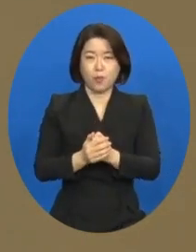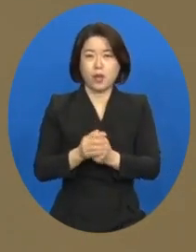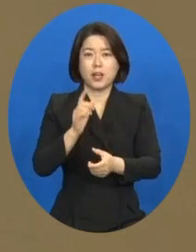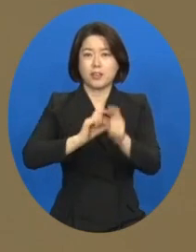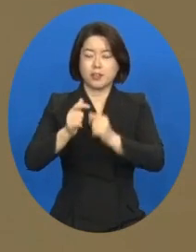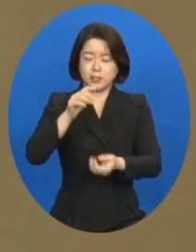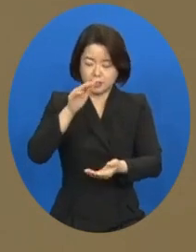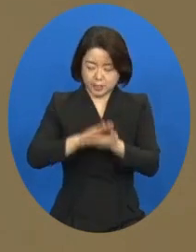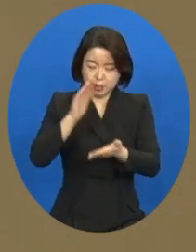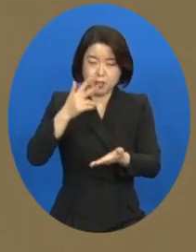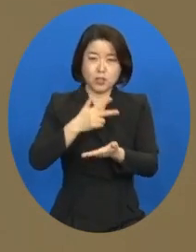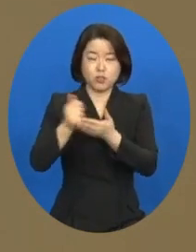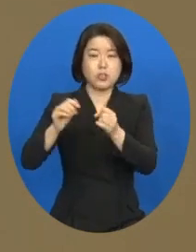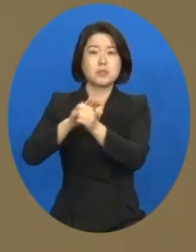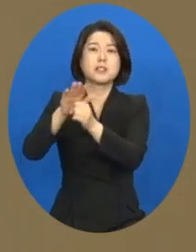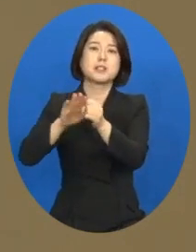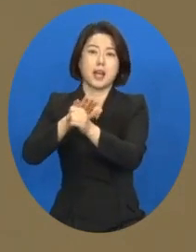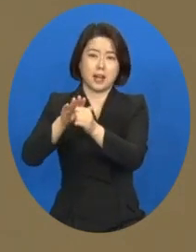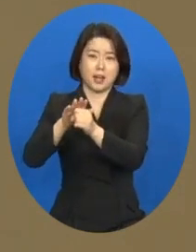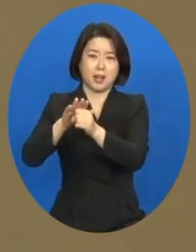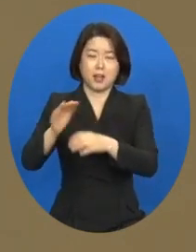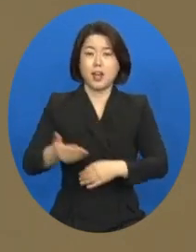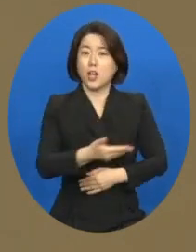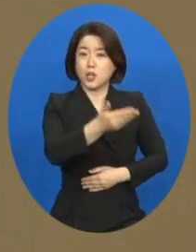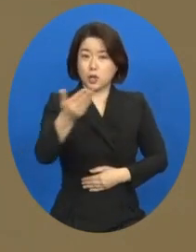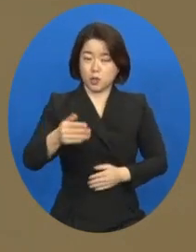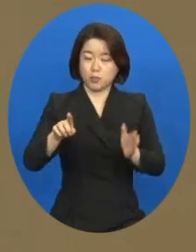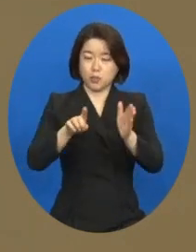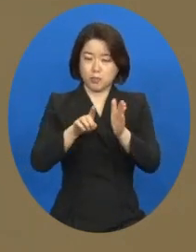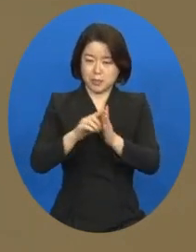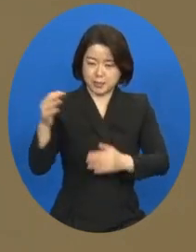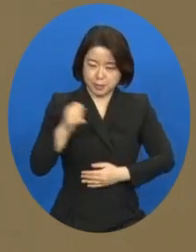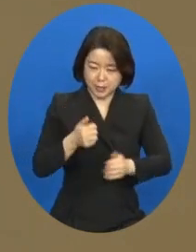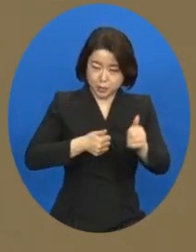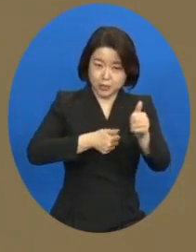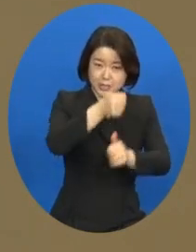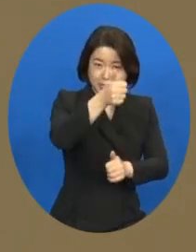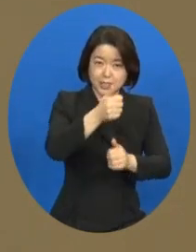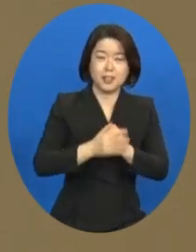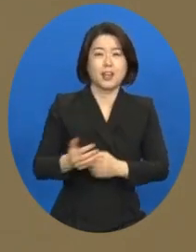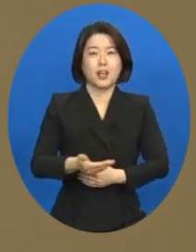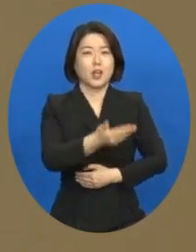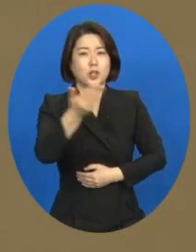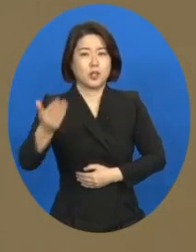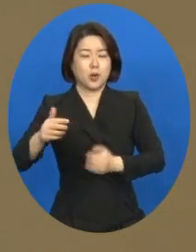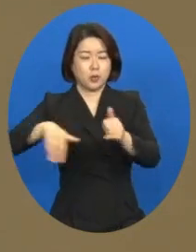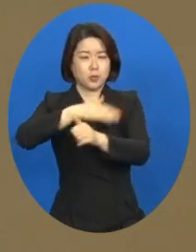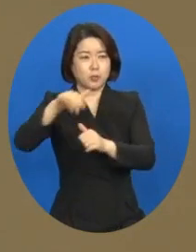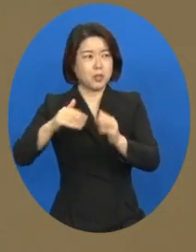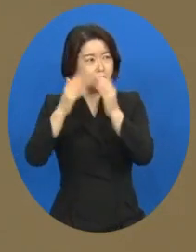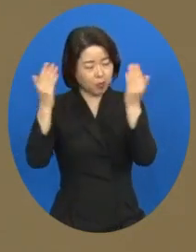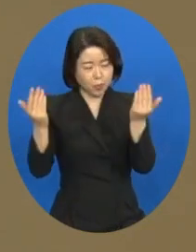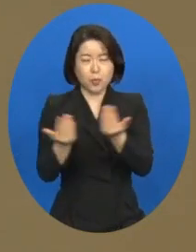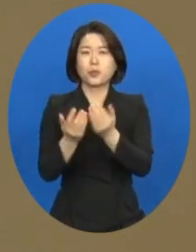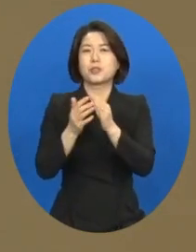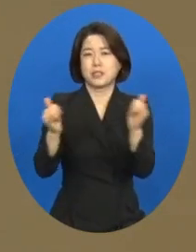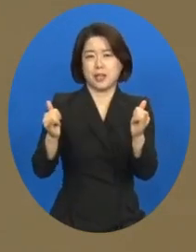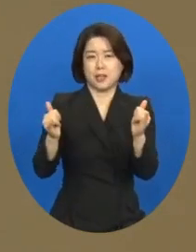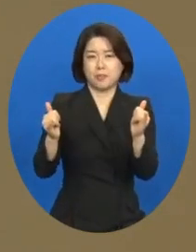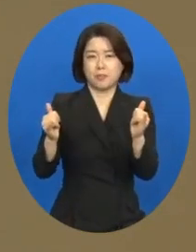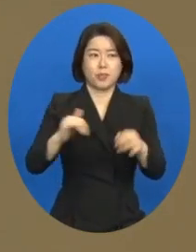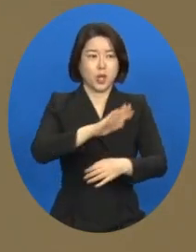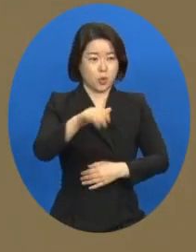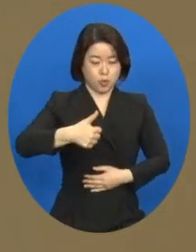뜨겁게 주님을 사랑하며 여러분도 믿음으로 승리하고 여러분 주위에 있는 모든 이들, 우리의